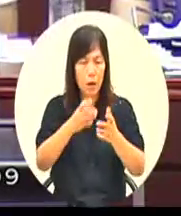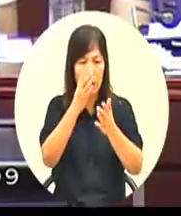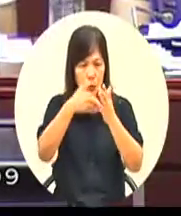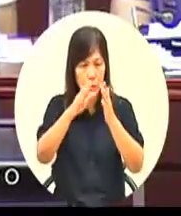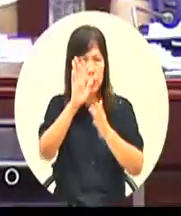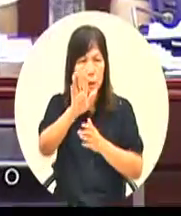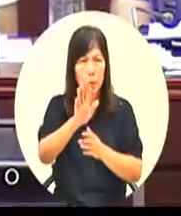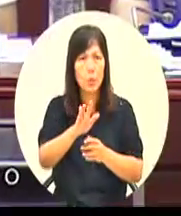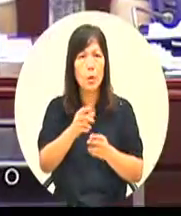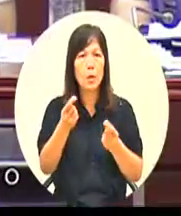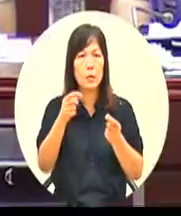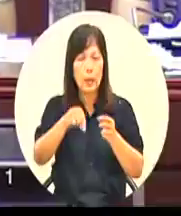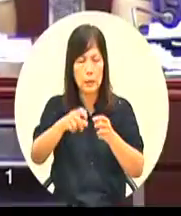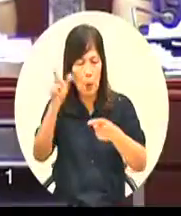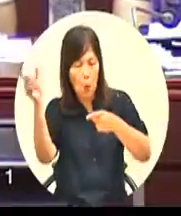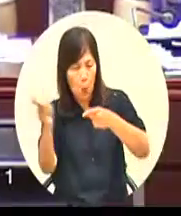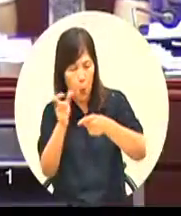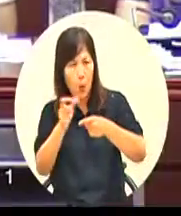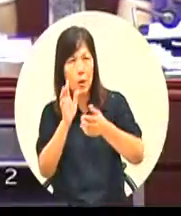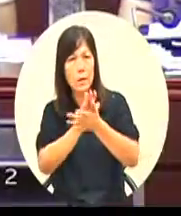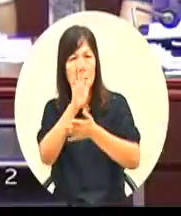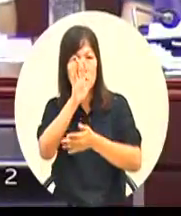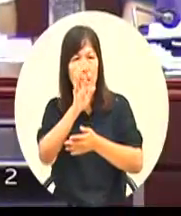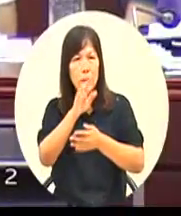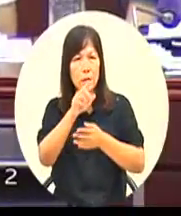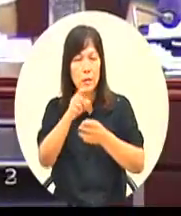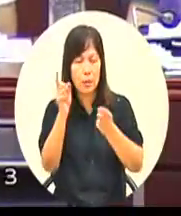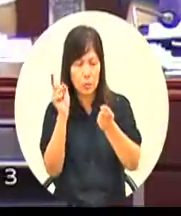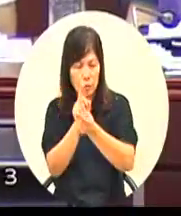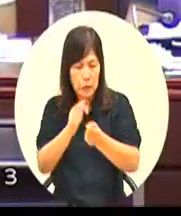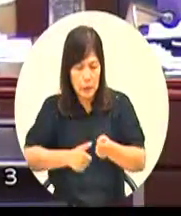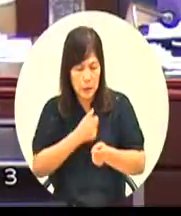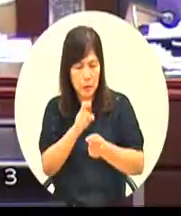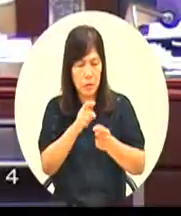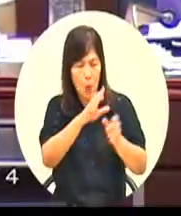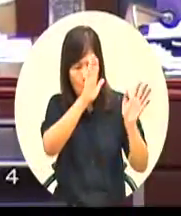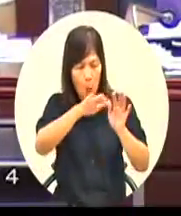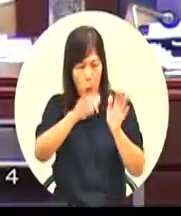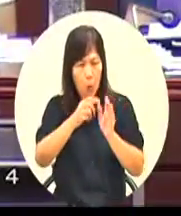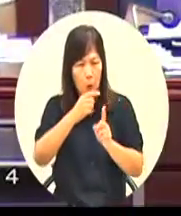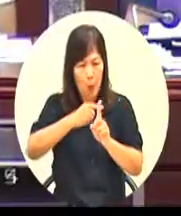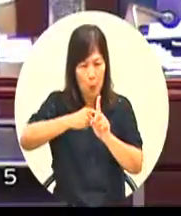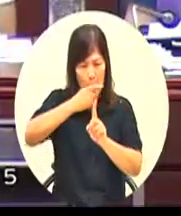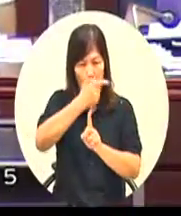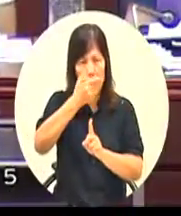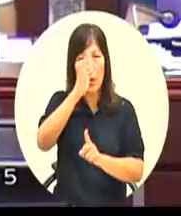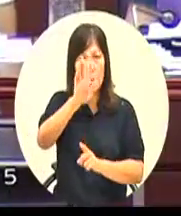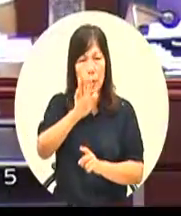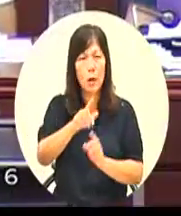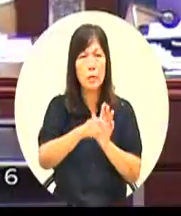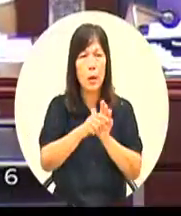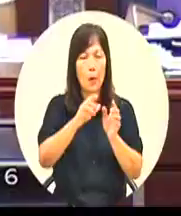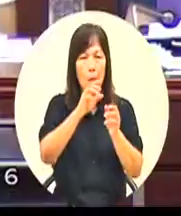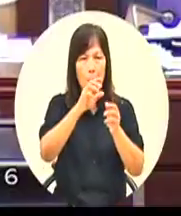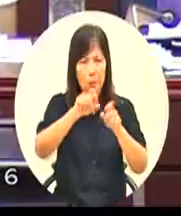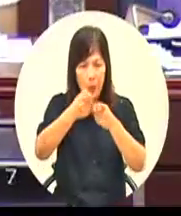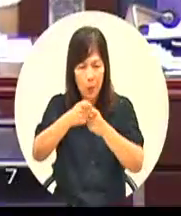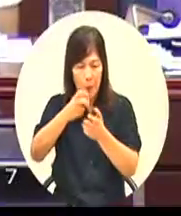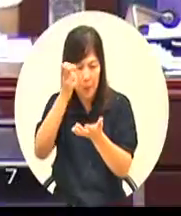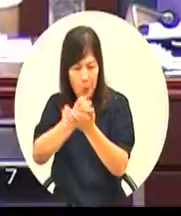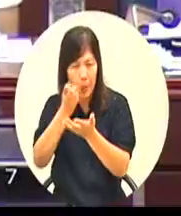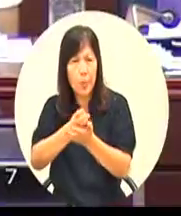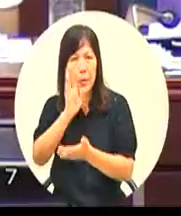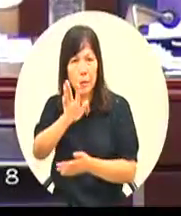那这一次的风灾呢，确实前镇跟小港的风力的级数是最强的，所以受损是非常的严